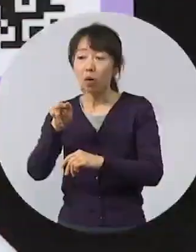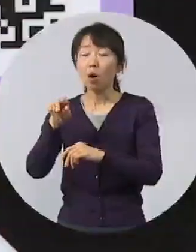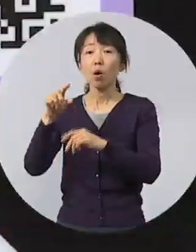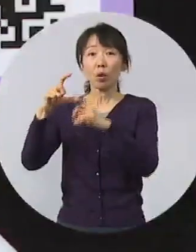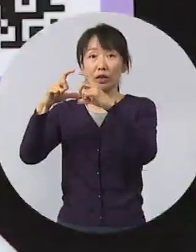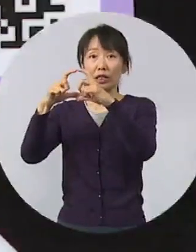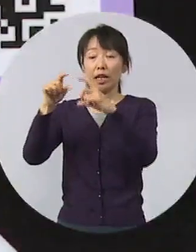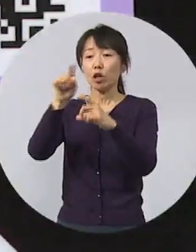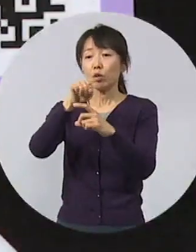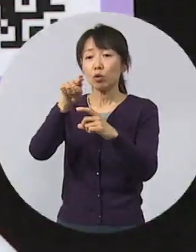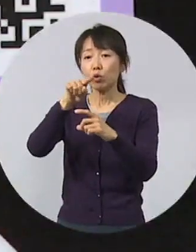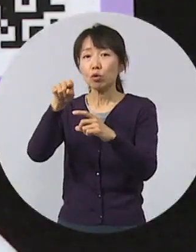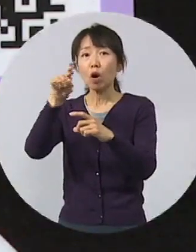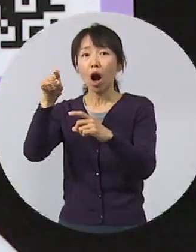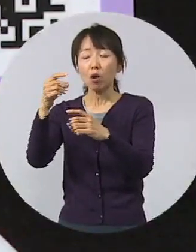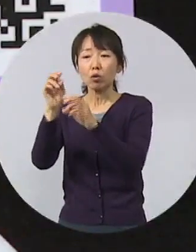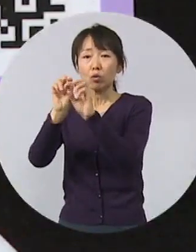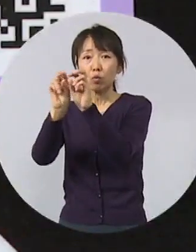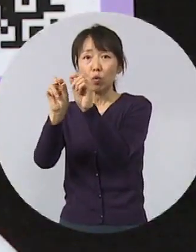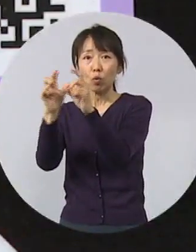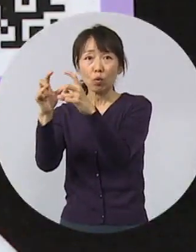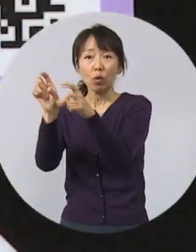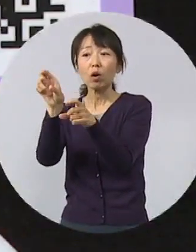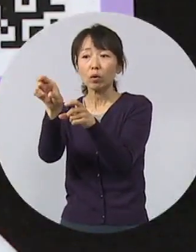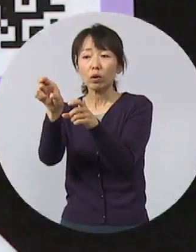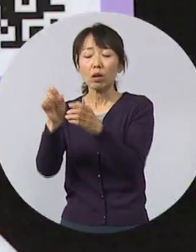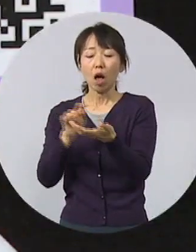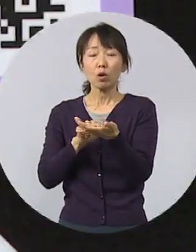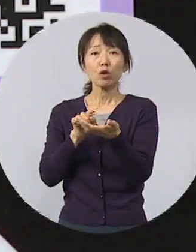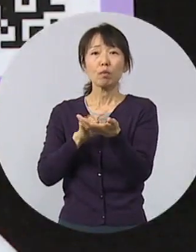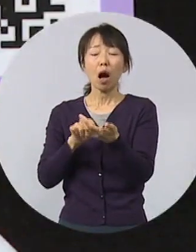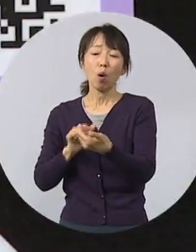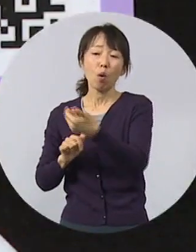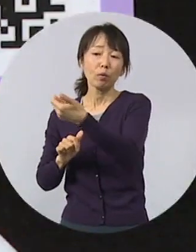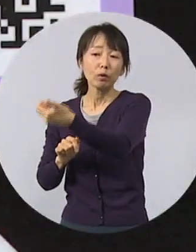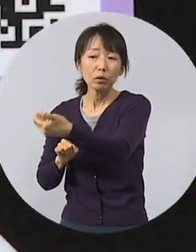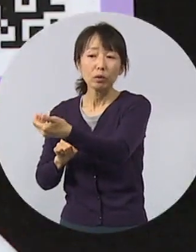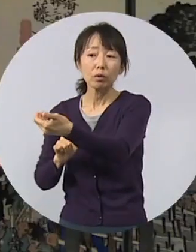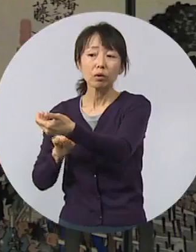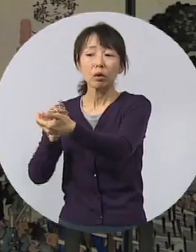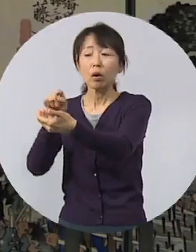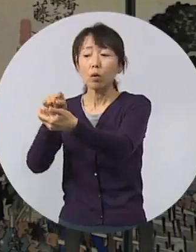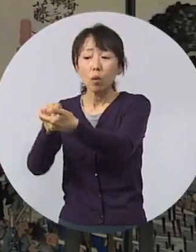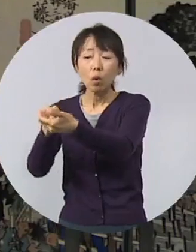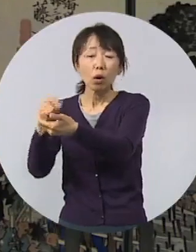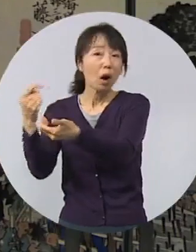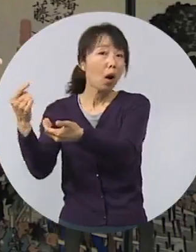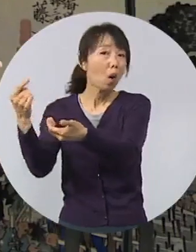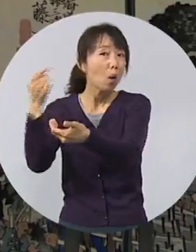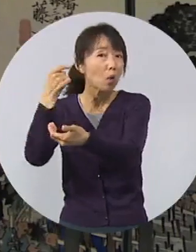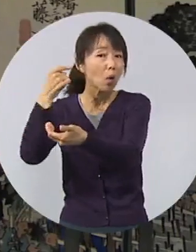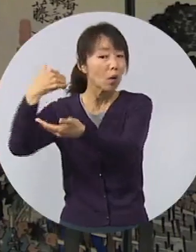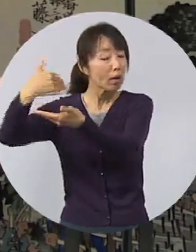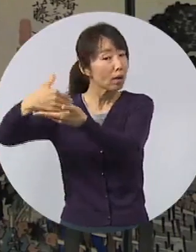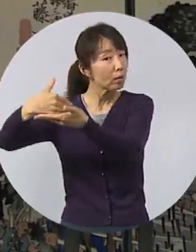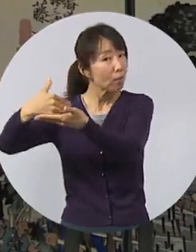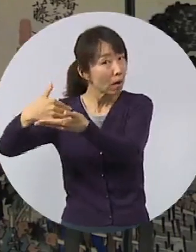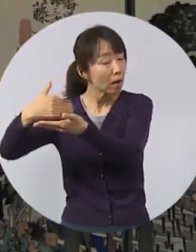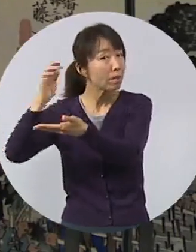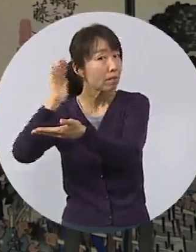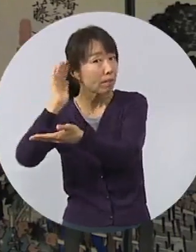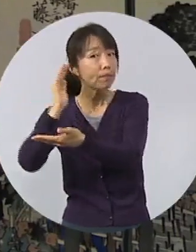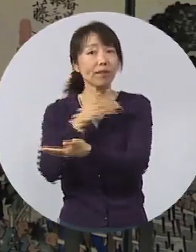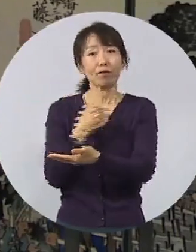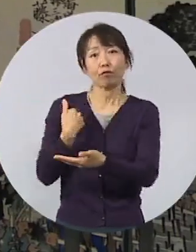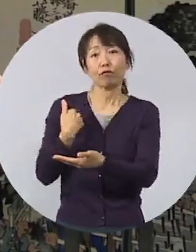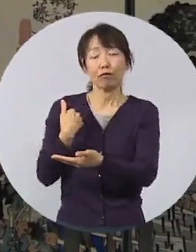、いわゆる第二次元コード、これにスマホをかざしていただくとこの絵の解説が音声で聞ける、こんなような仕組